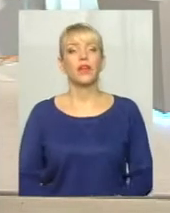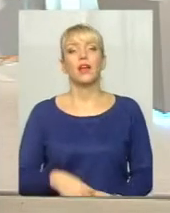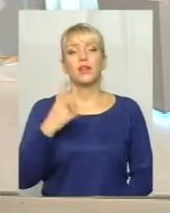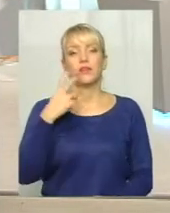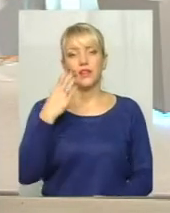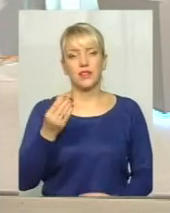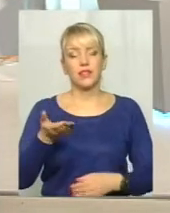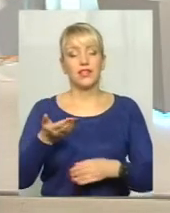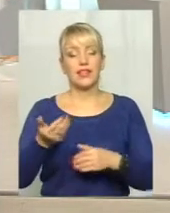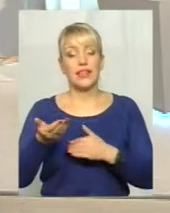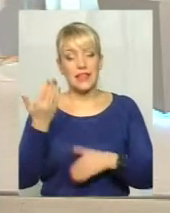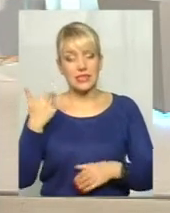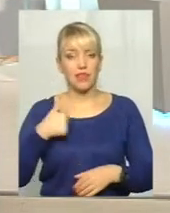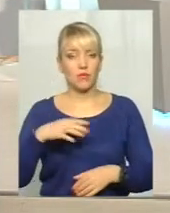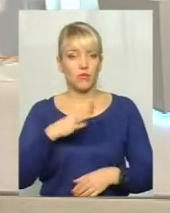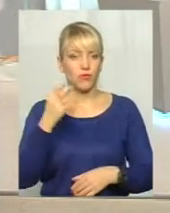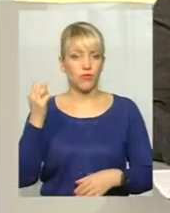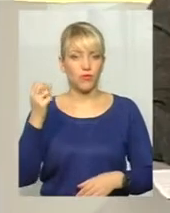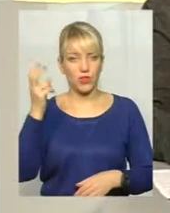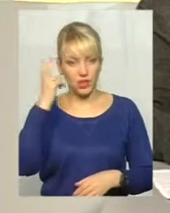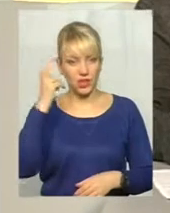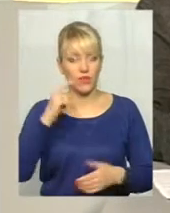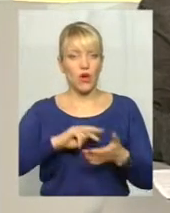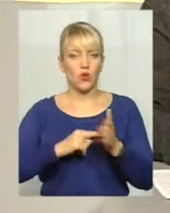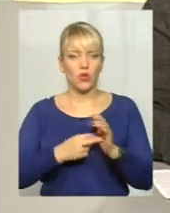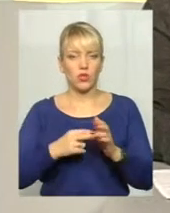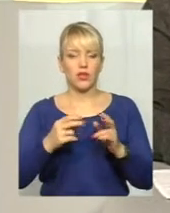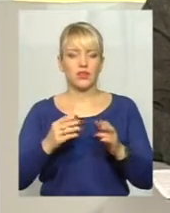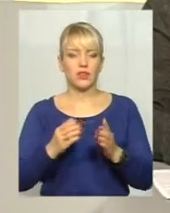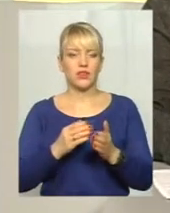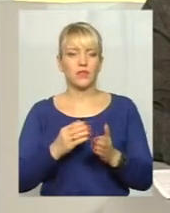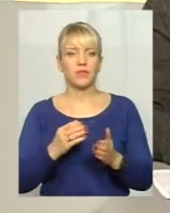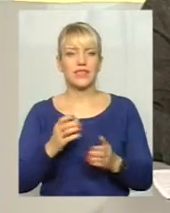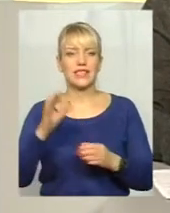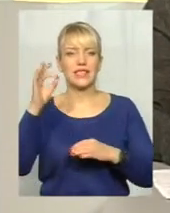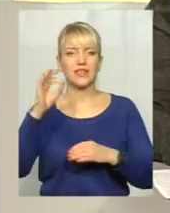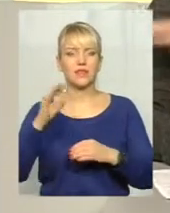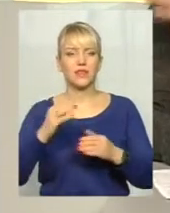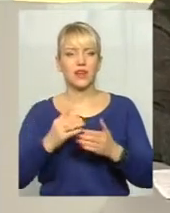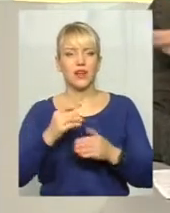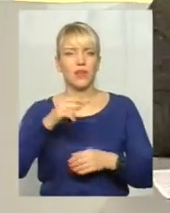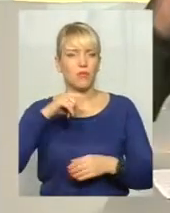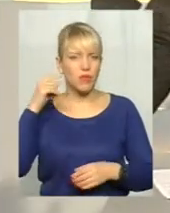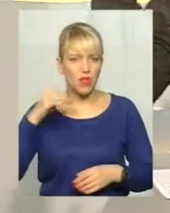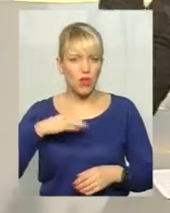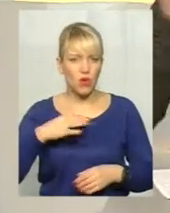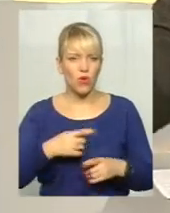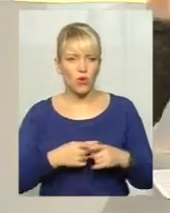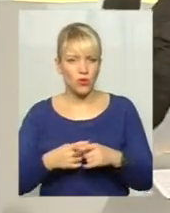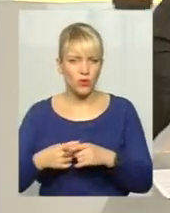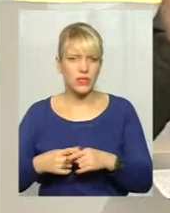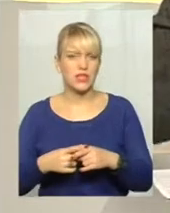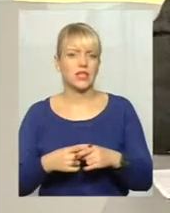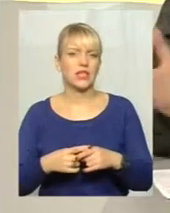назад був в Києві, і координатор мережі журналістів розслідувачів Східної Європи, там Росії, Білорусі, України, там, ну, в нього така